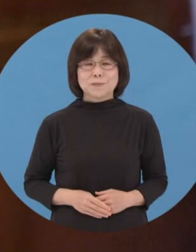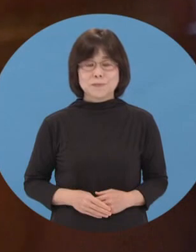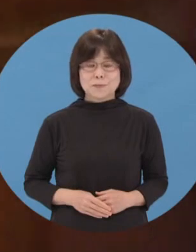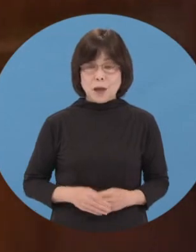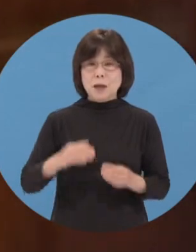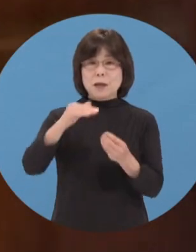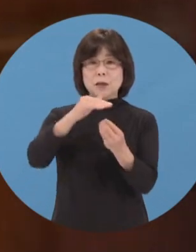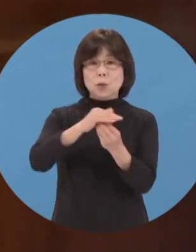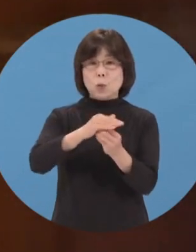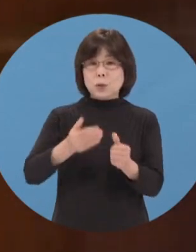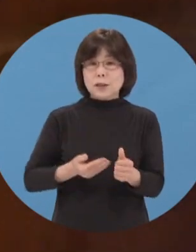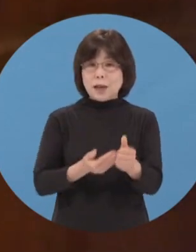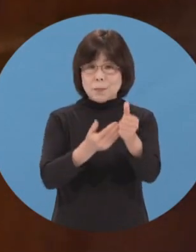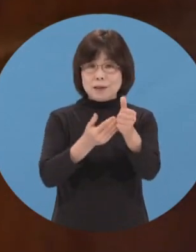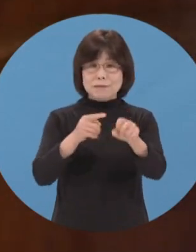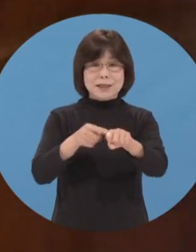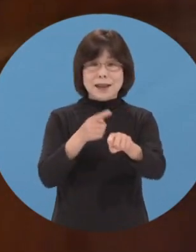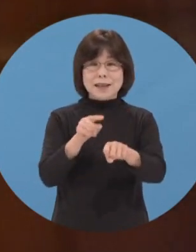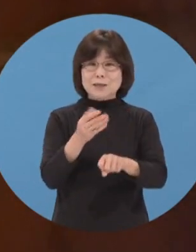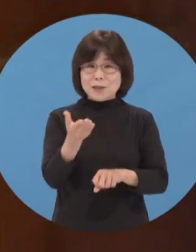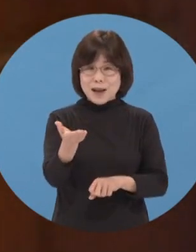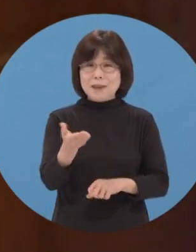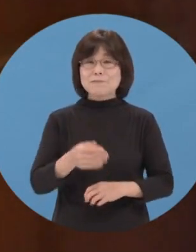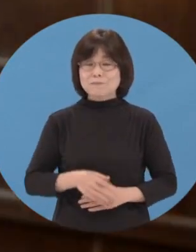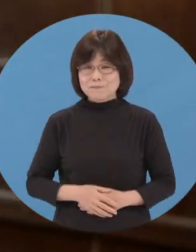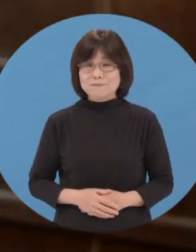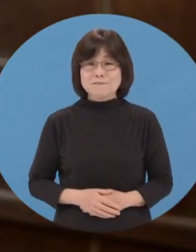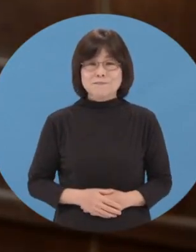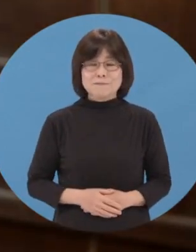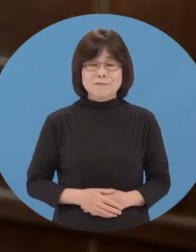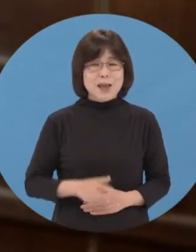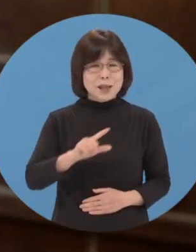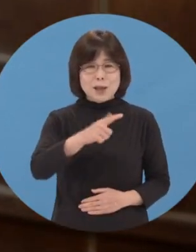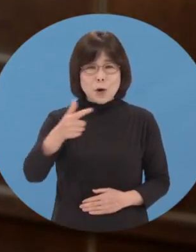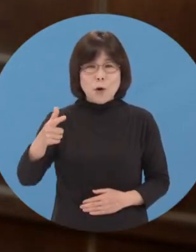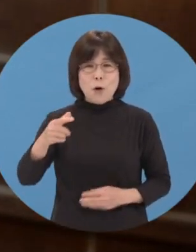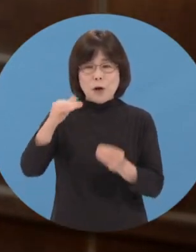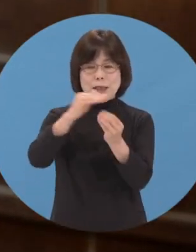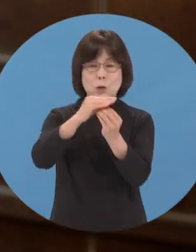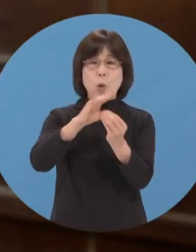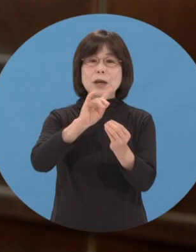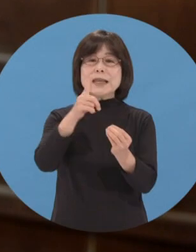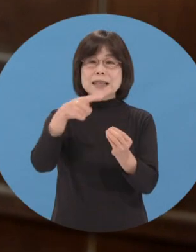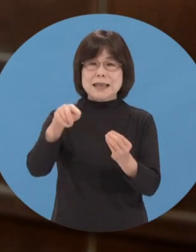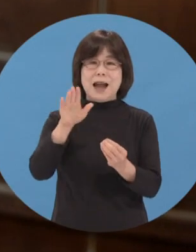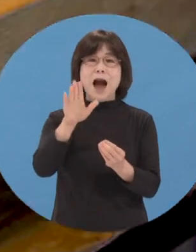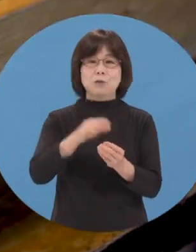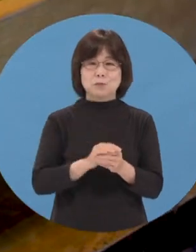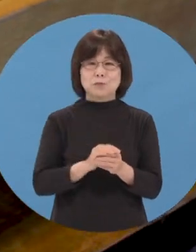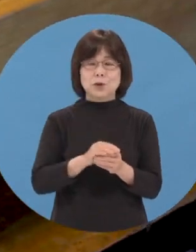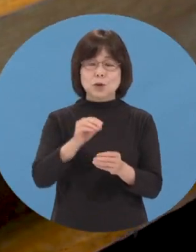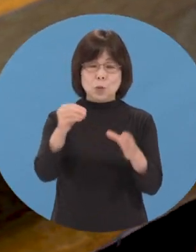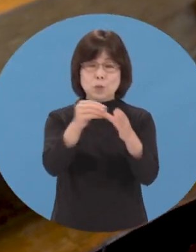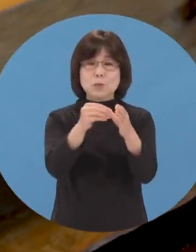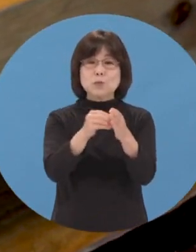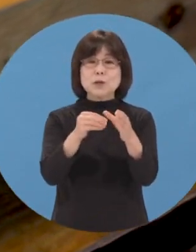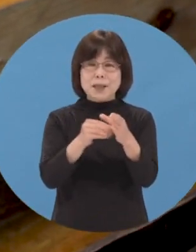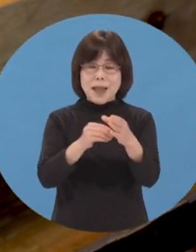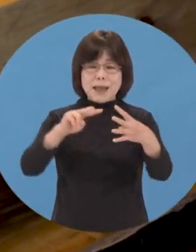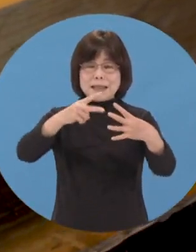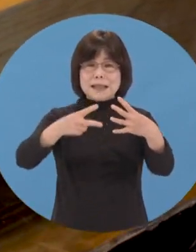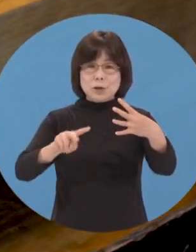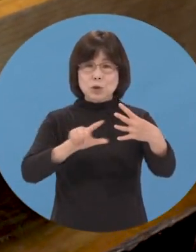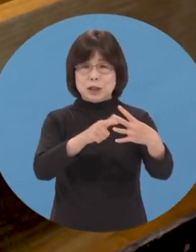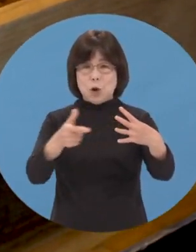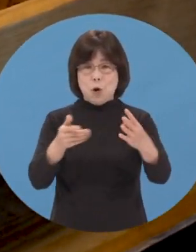きのこ栽培を始めたきっかけって何だったんですか色んな菌があって植える金で季節ごとにいろんなのが